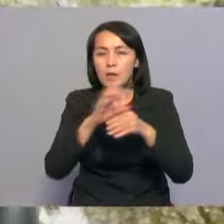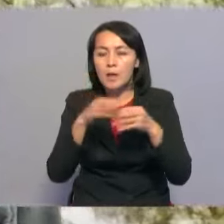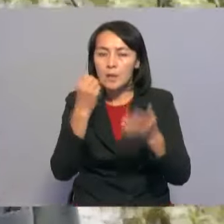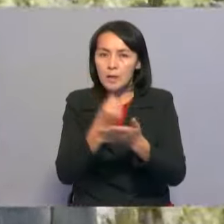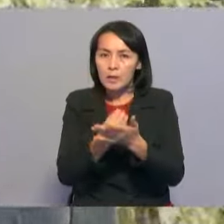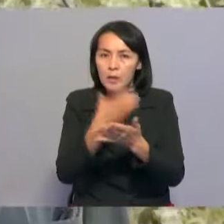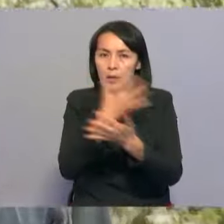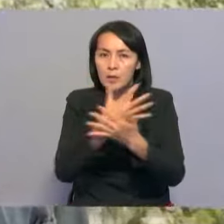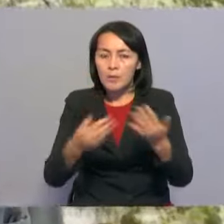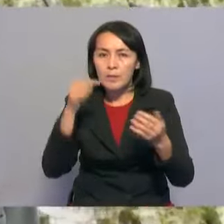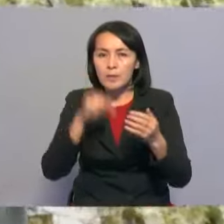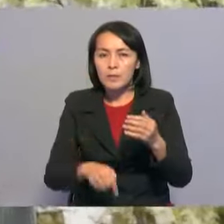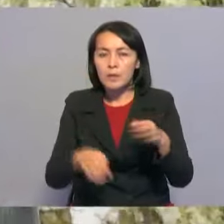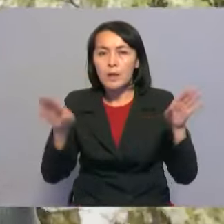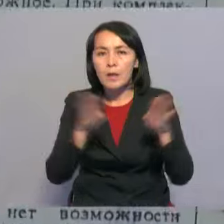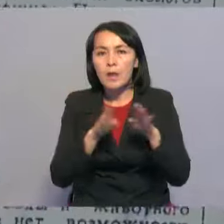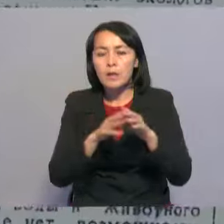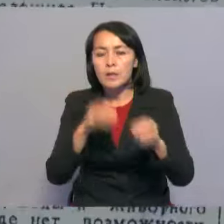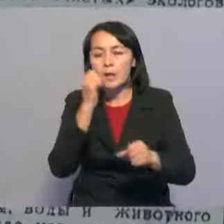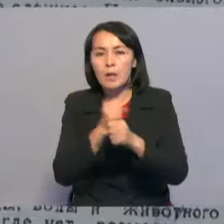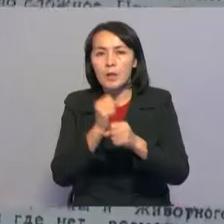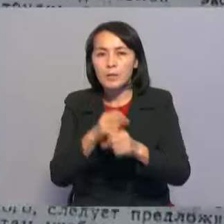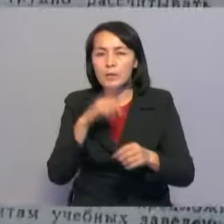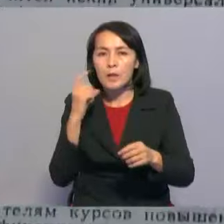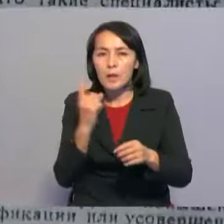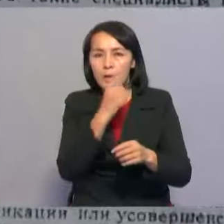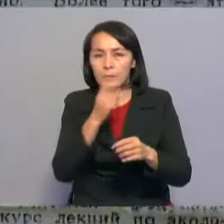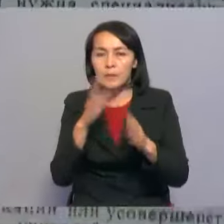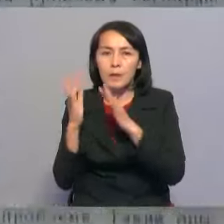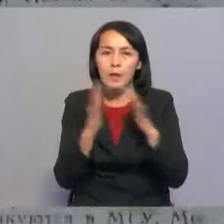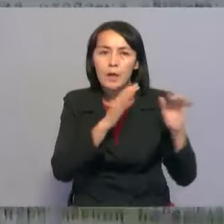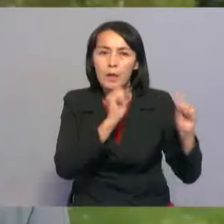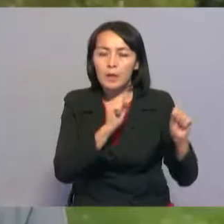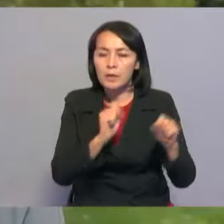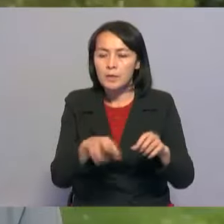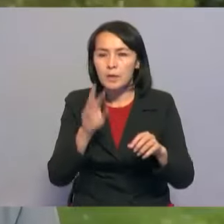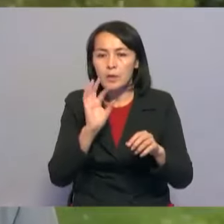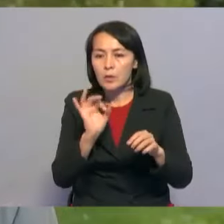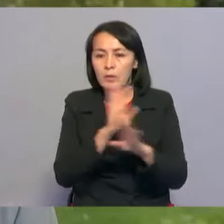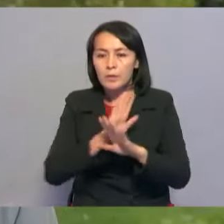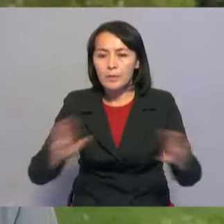ценной продукции только в сырьевом состоянии без переработки экономически и экологически невыгодно.